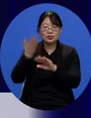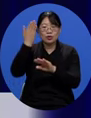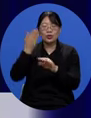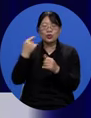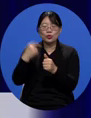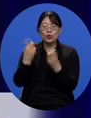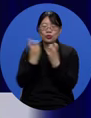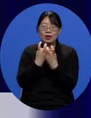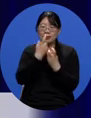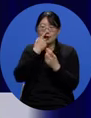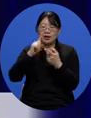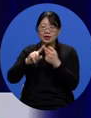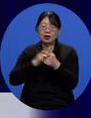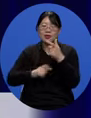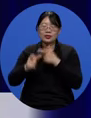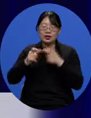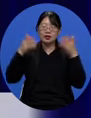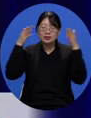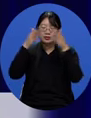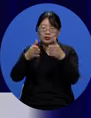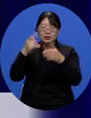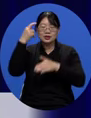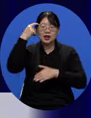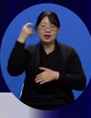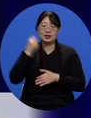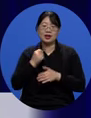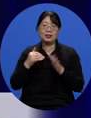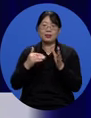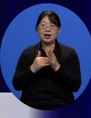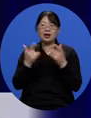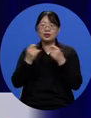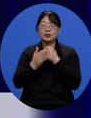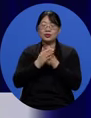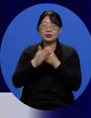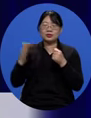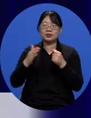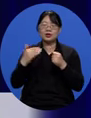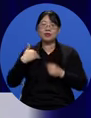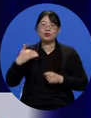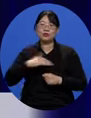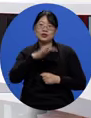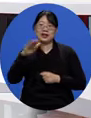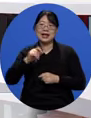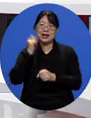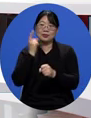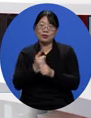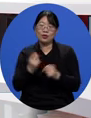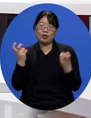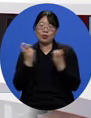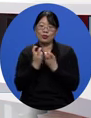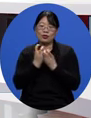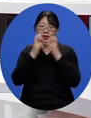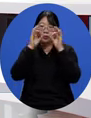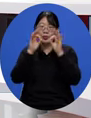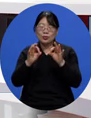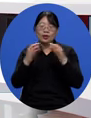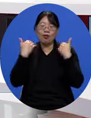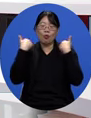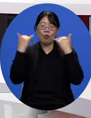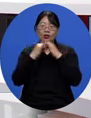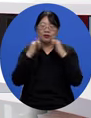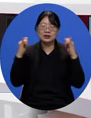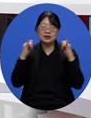에 훨씬 더 집중을 해야 된다고 생각을 합니다 그렇기 때문에 우리가 이미 어떻게 보면은 어른들은